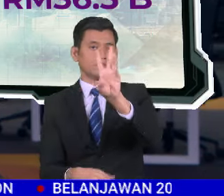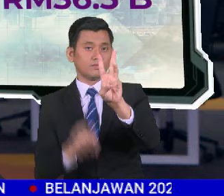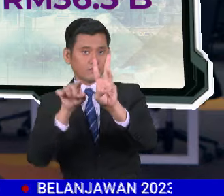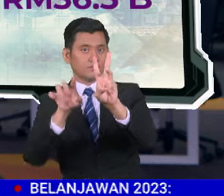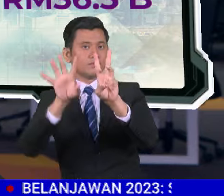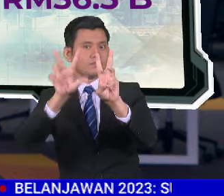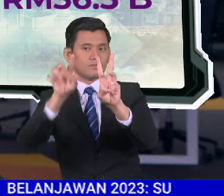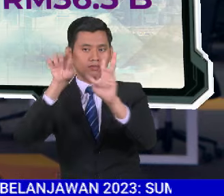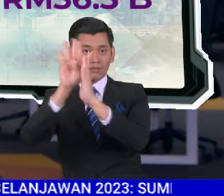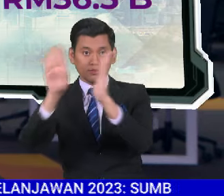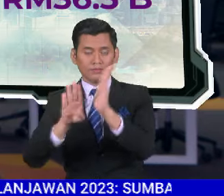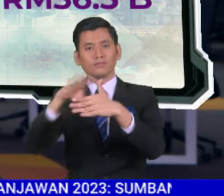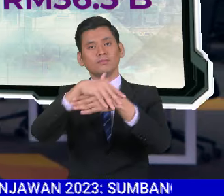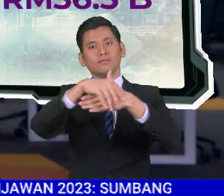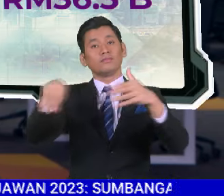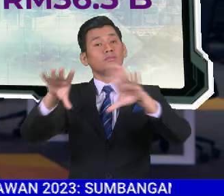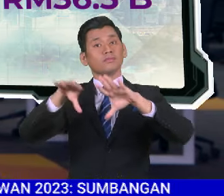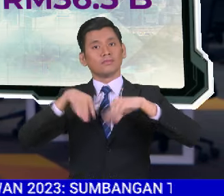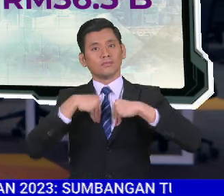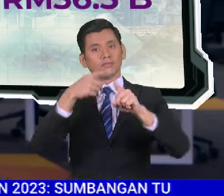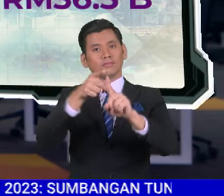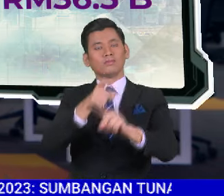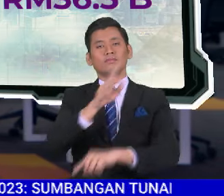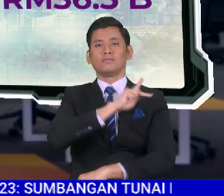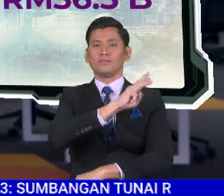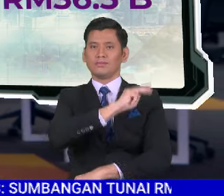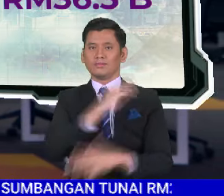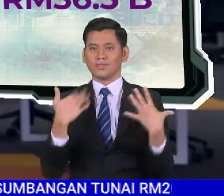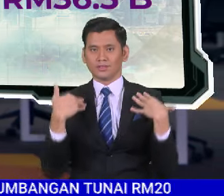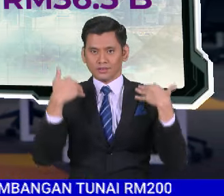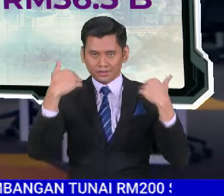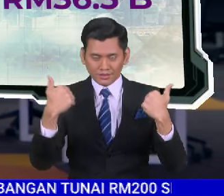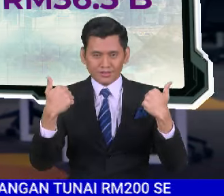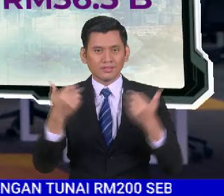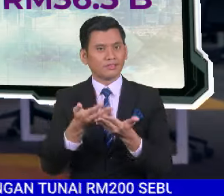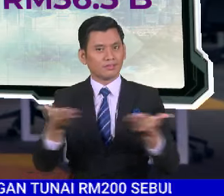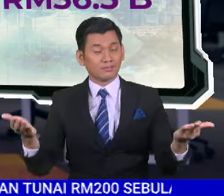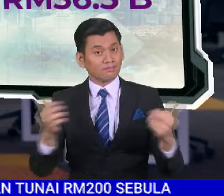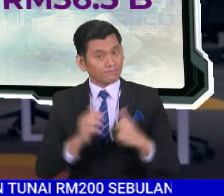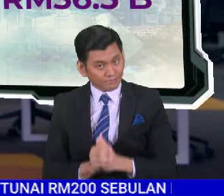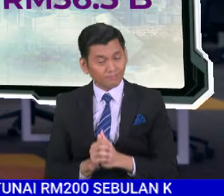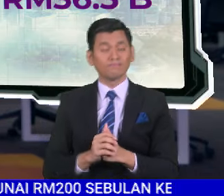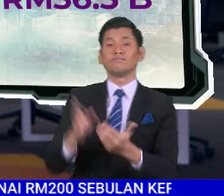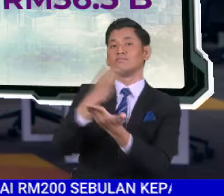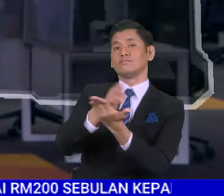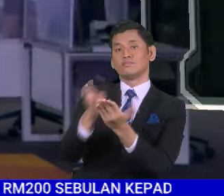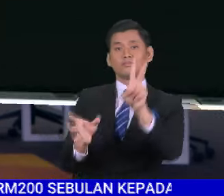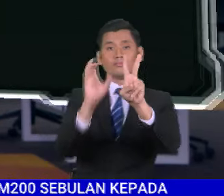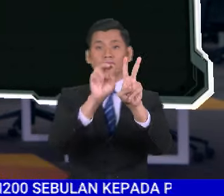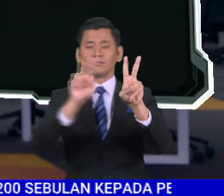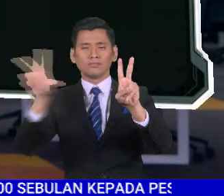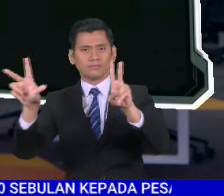perpuluhannya 3 pilihan Ringgit diterima Kementerian Kesehatan baik saudara belanja Wan 2023